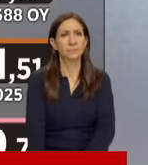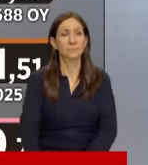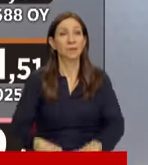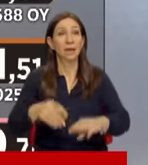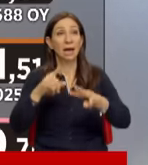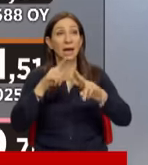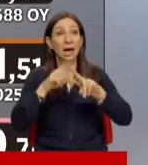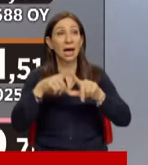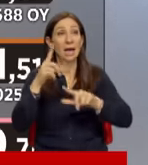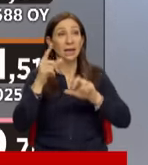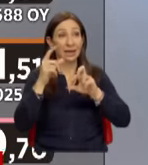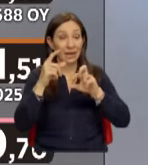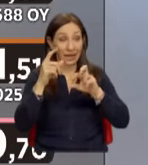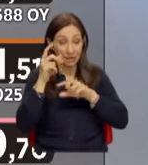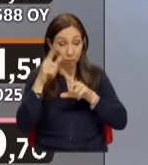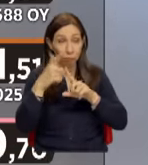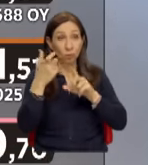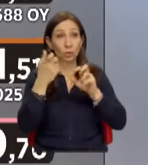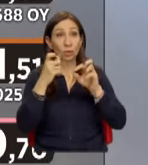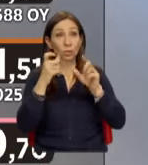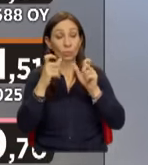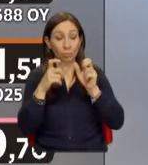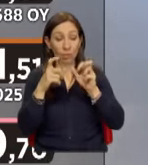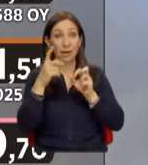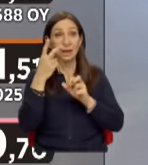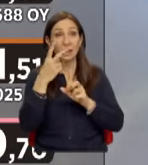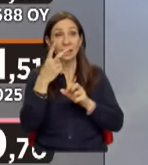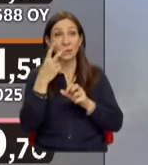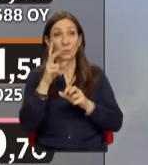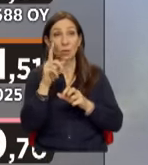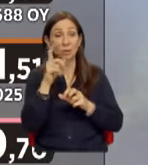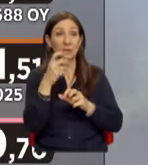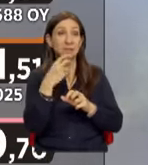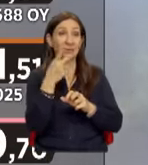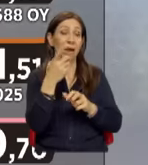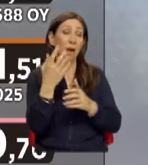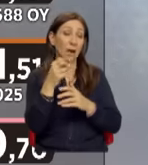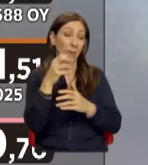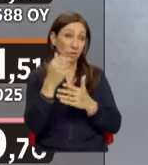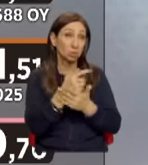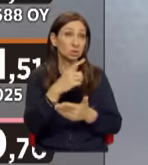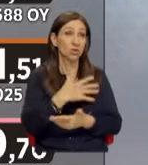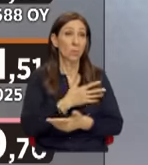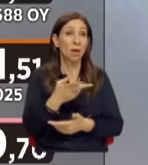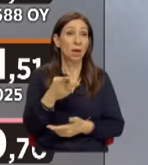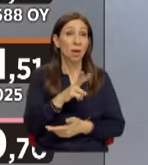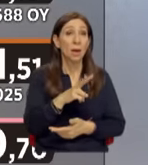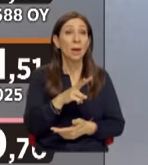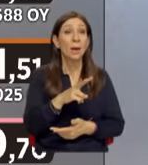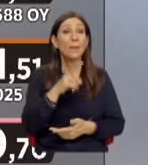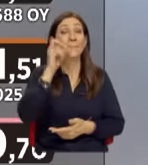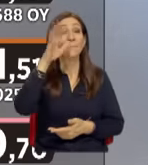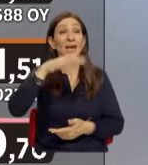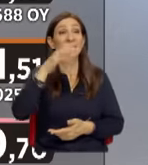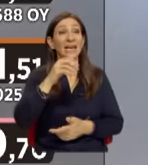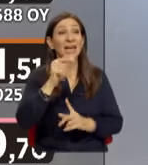Ali Tulup %43,91. CHP 2019 senesinde oyunu. Böyleydi ve şimdi Cumhuriyet Halk Partisi. Madenci il